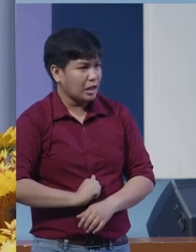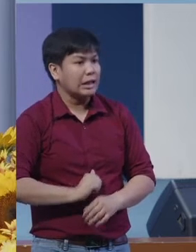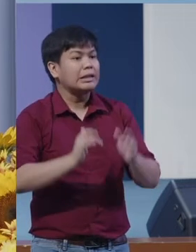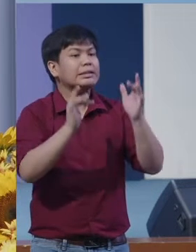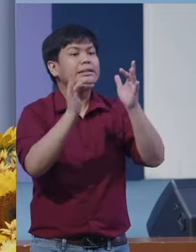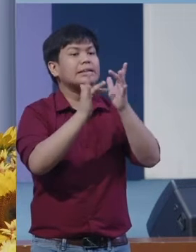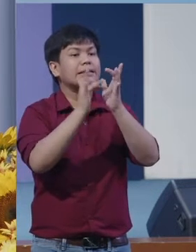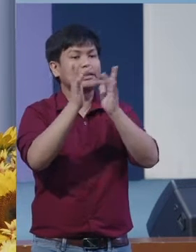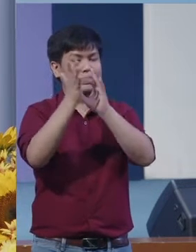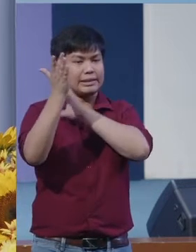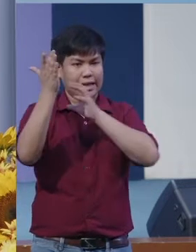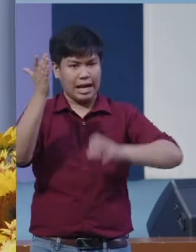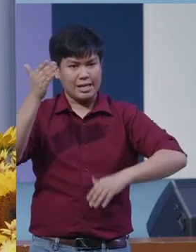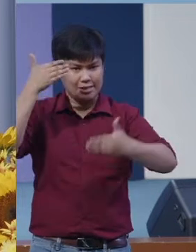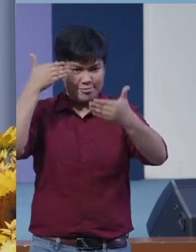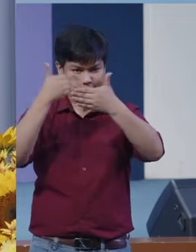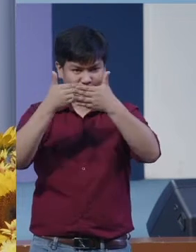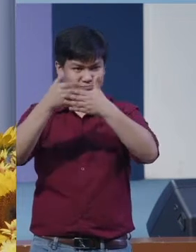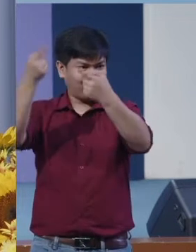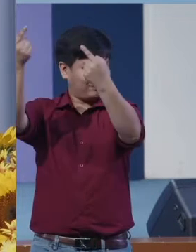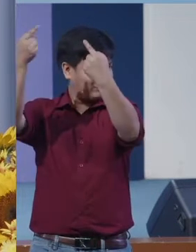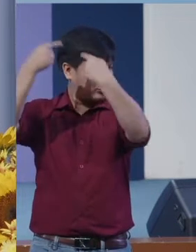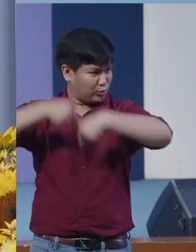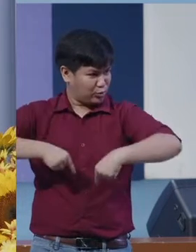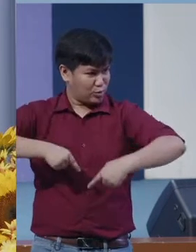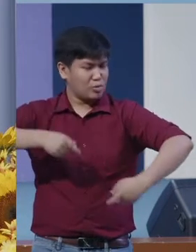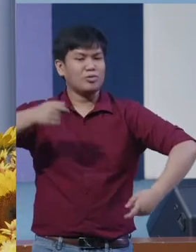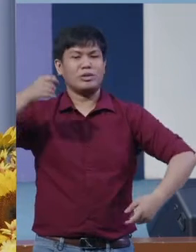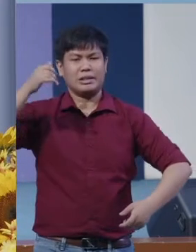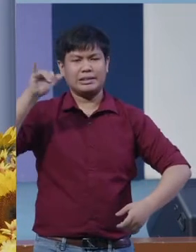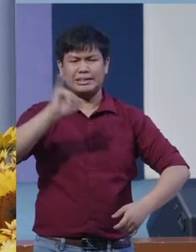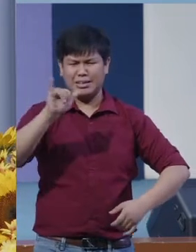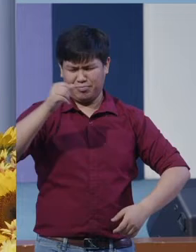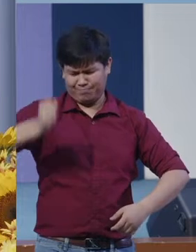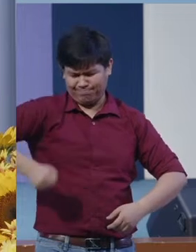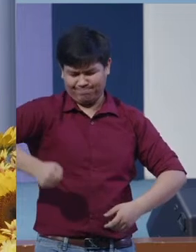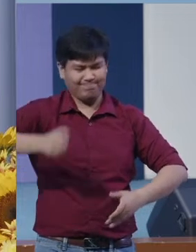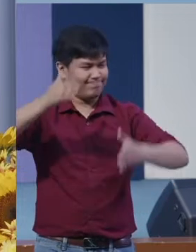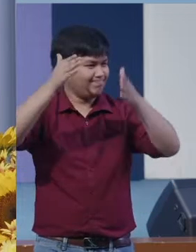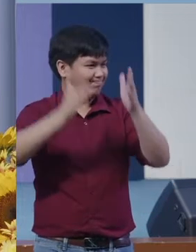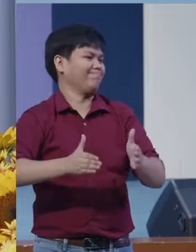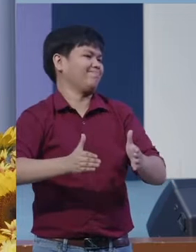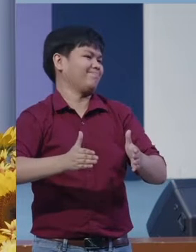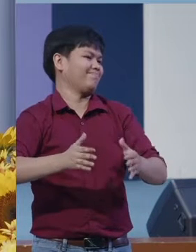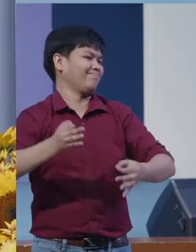ng Panginoon. Sabi sa verse 8,